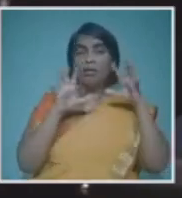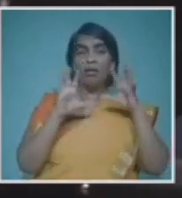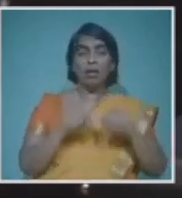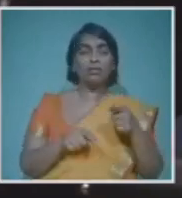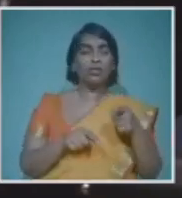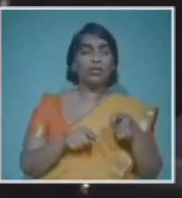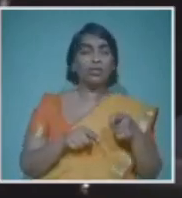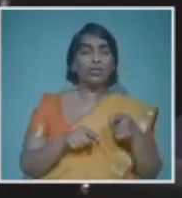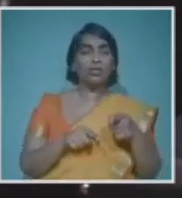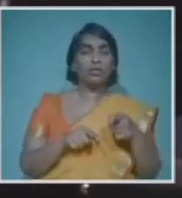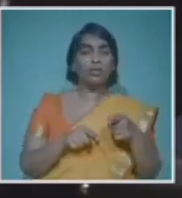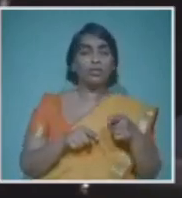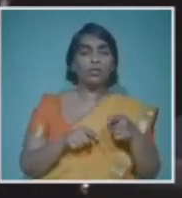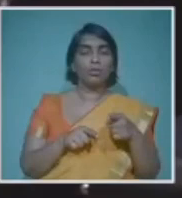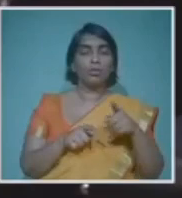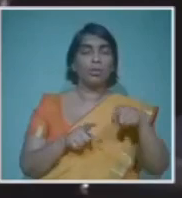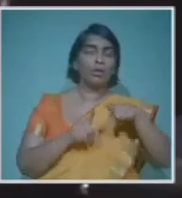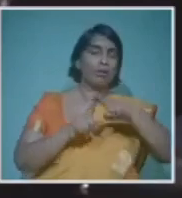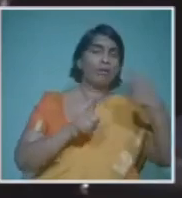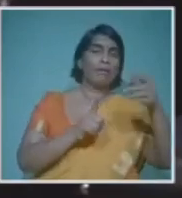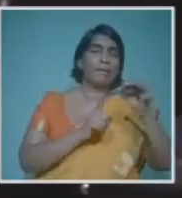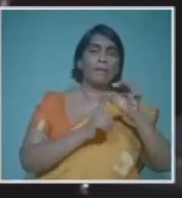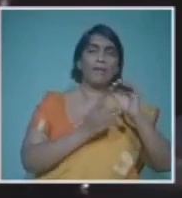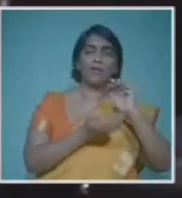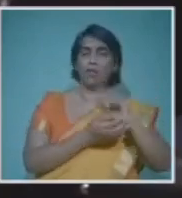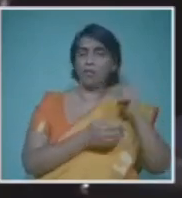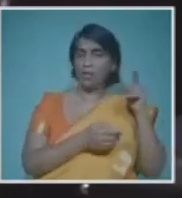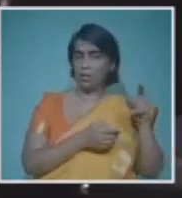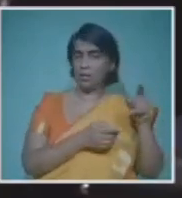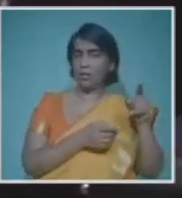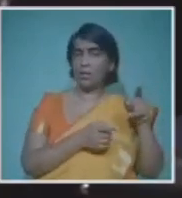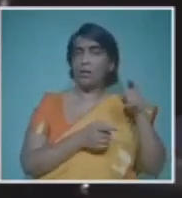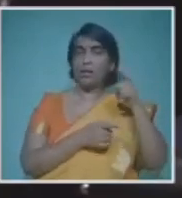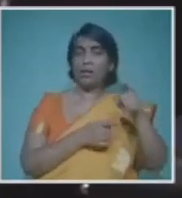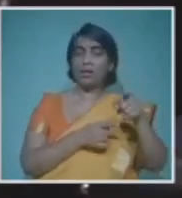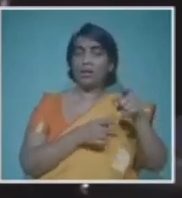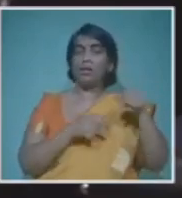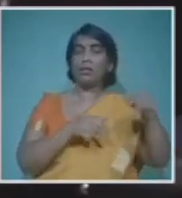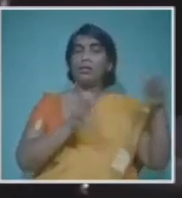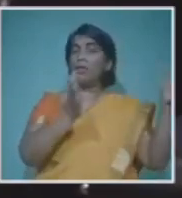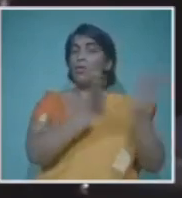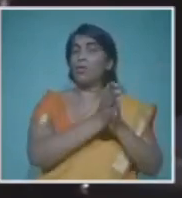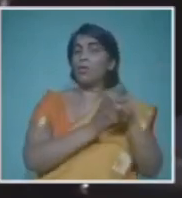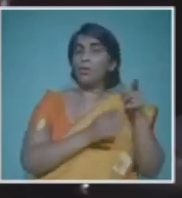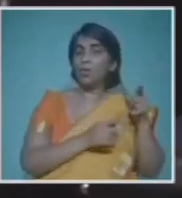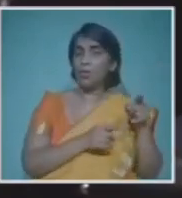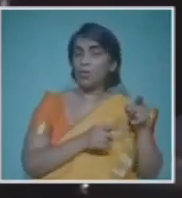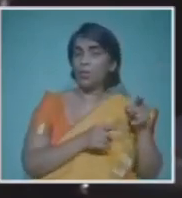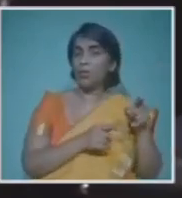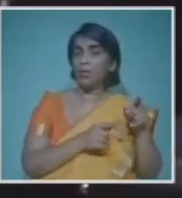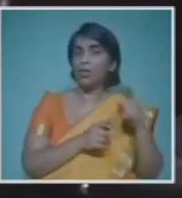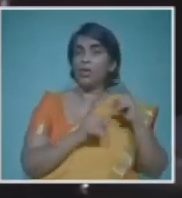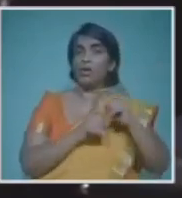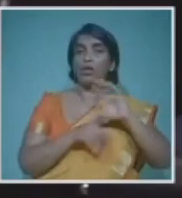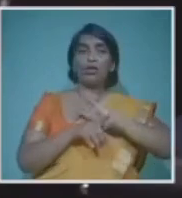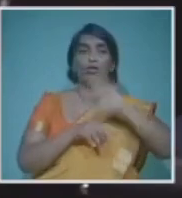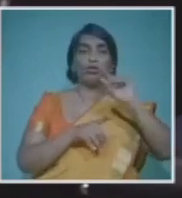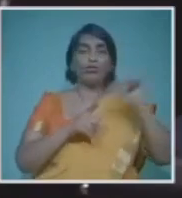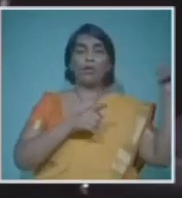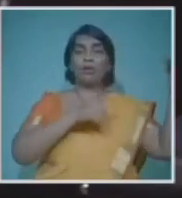කොහටද අයිති? ස්ටිල් කෝපරේෂන් එකට. එතකොට ස්ටිල් කෝපරේෂන් එක දැන් කොහටද අයිති? ඒක ඩුබායි මෙරියට්